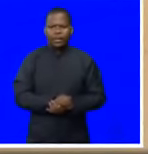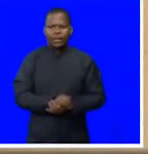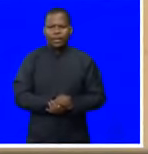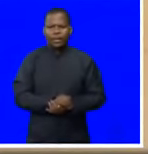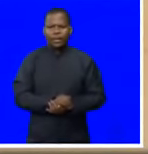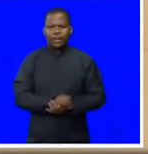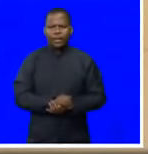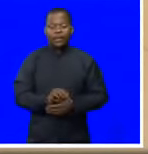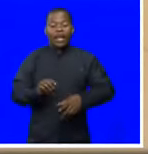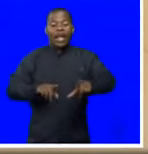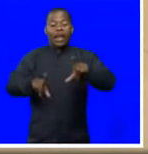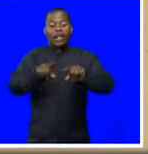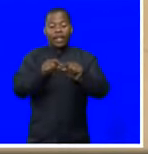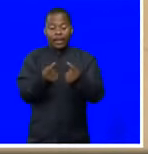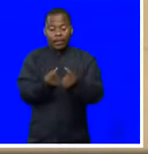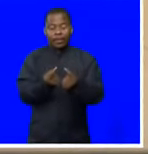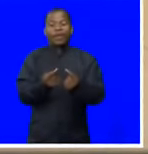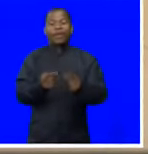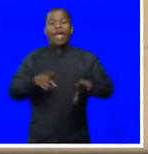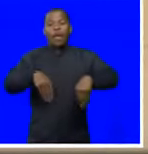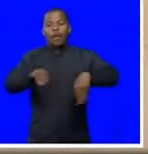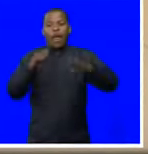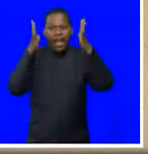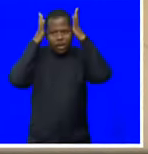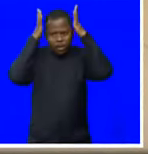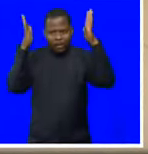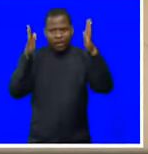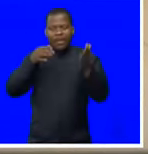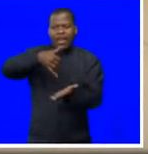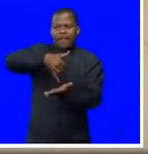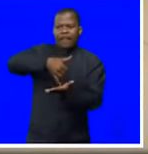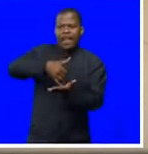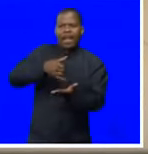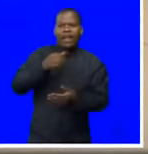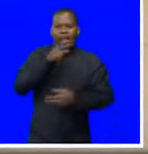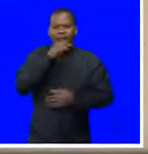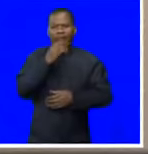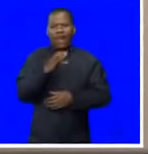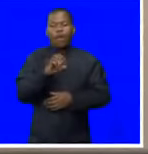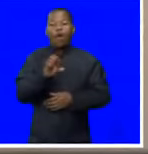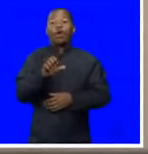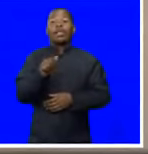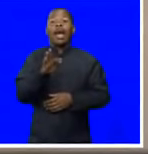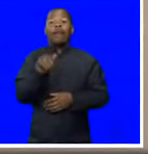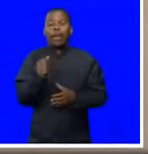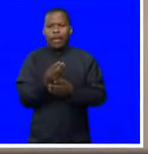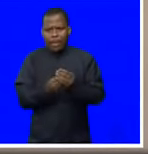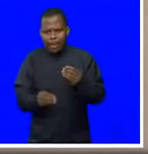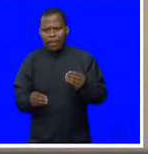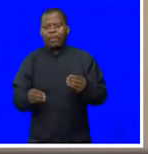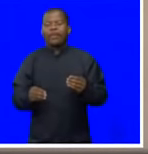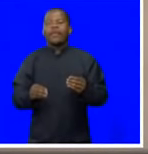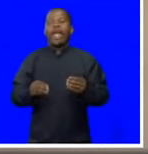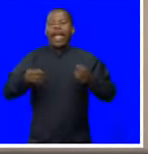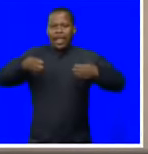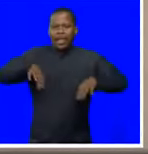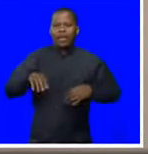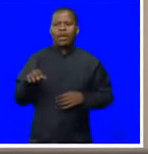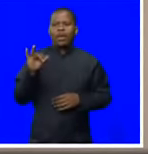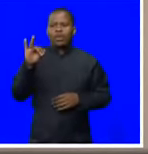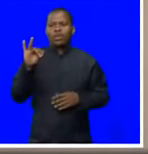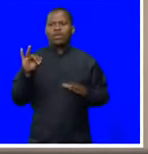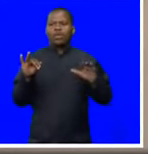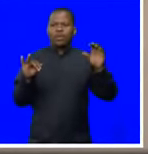Ngemuva othi likhetho lesive sihlangu semnikati siphuma endzebeni yeCOSAFA yalonyaka lapho khona ama semifinals plate sakhala phansi ngamagoli amabili